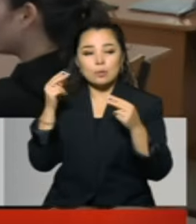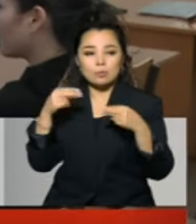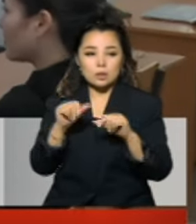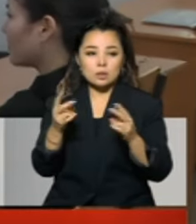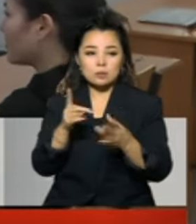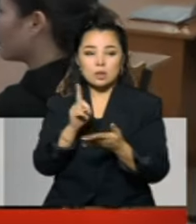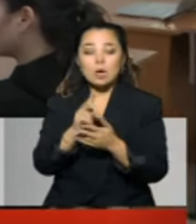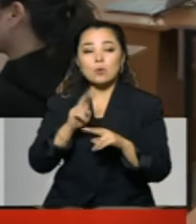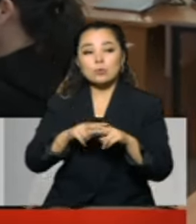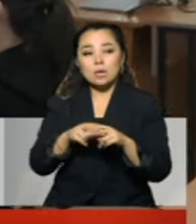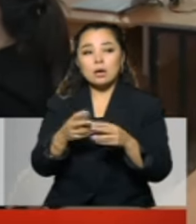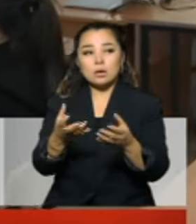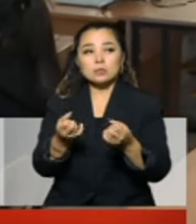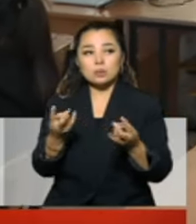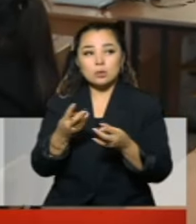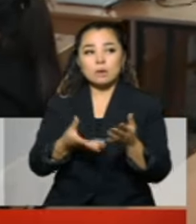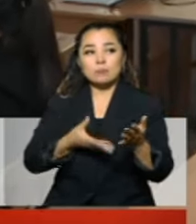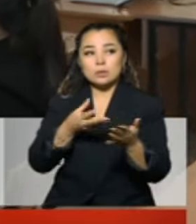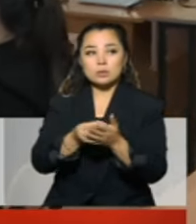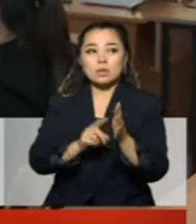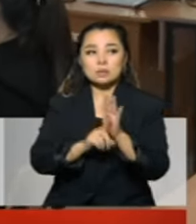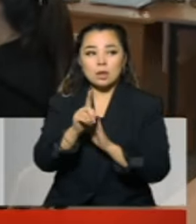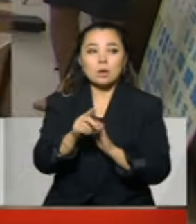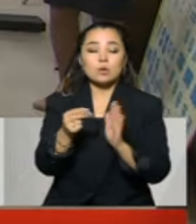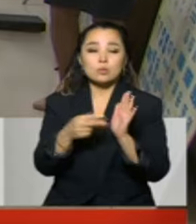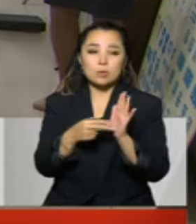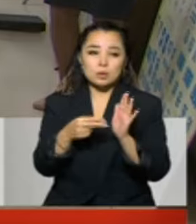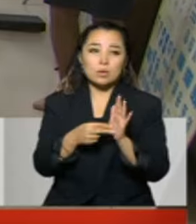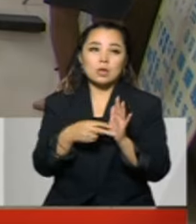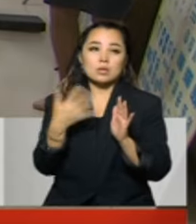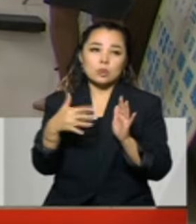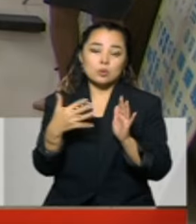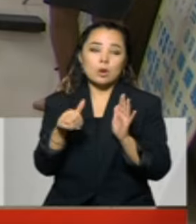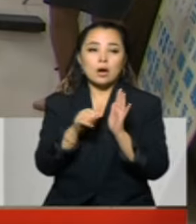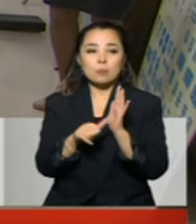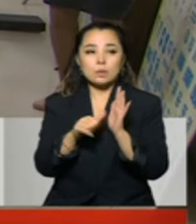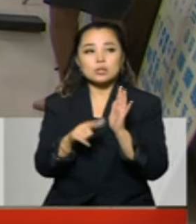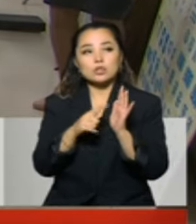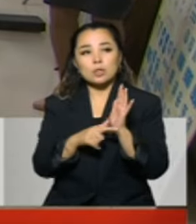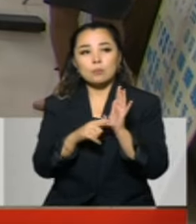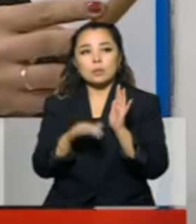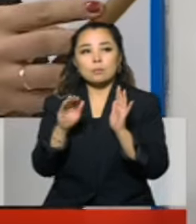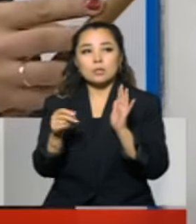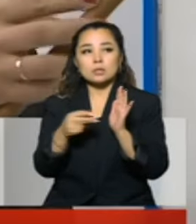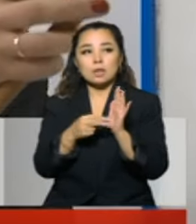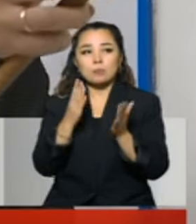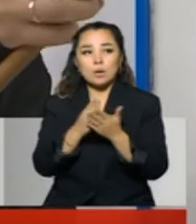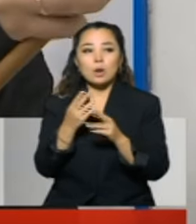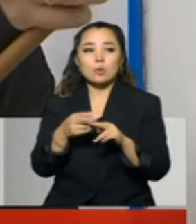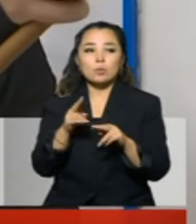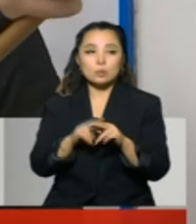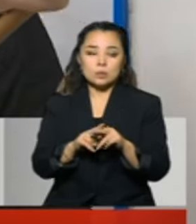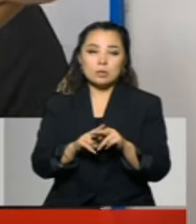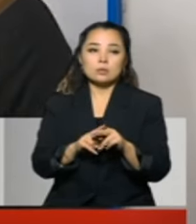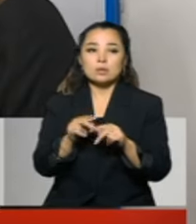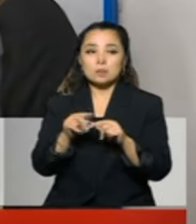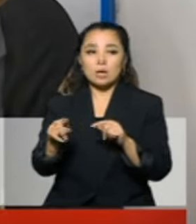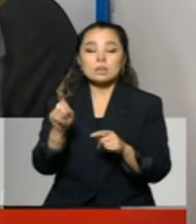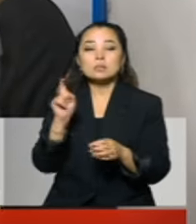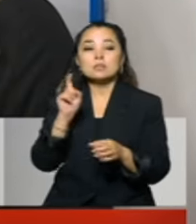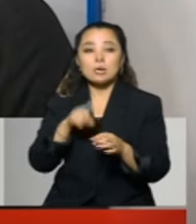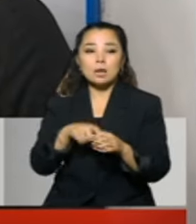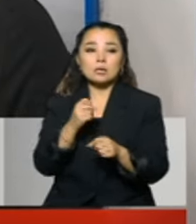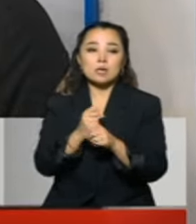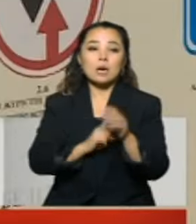болады. Жеке куәлікпен ақысын төлейсіз. Ақысы орташа 50-60-70 мың теңге болады осы арада. Тіркелген